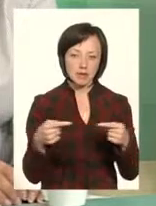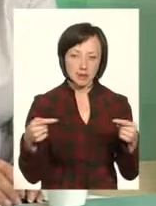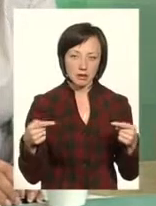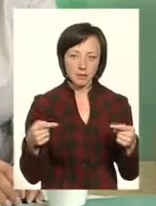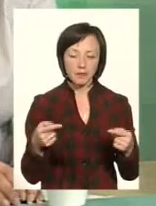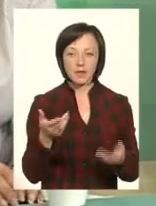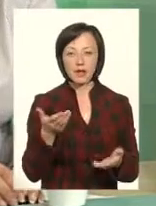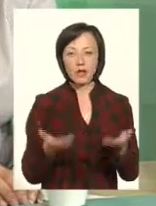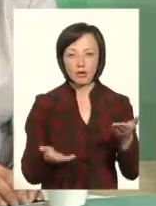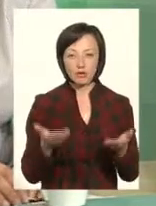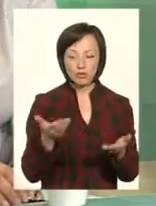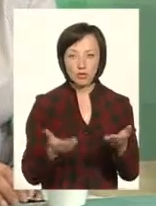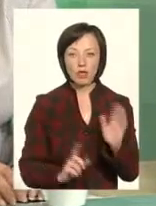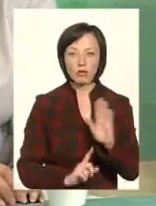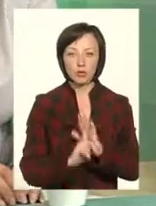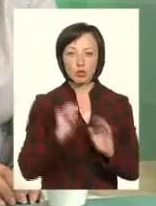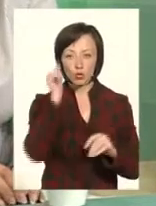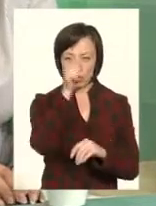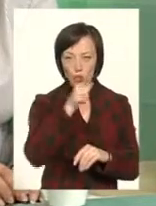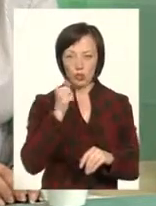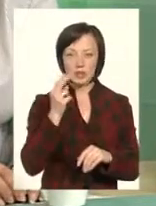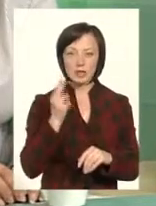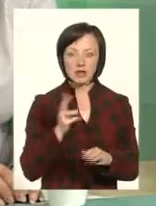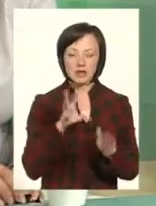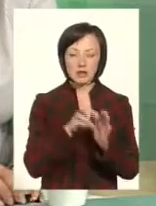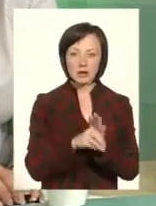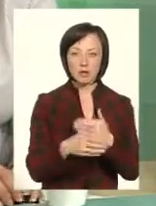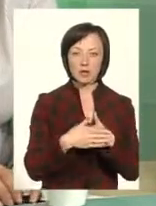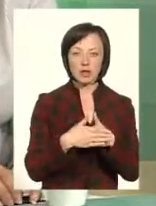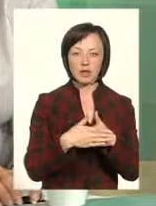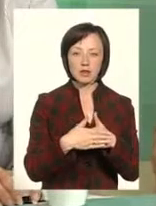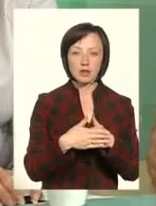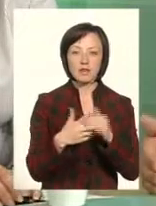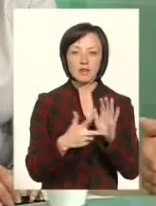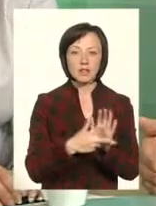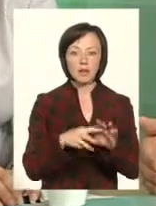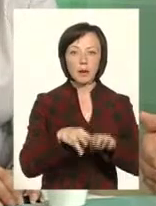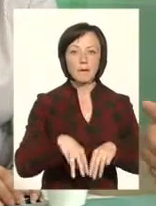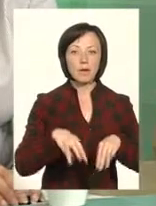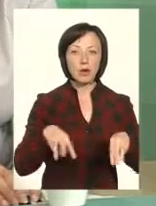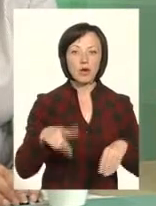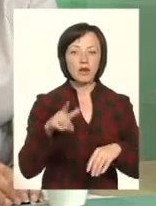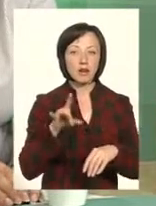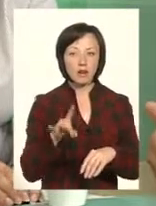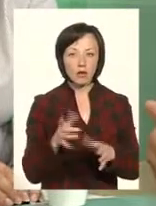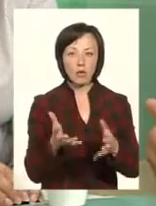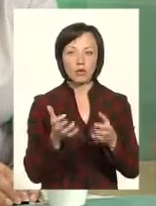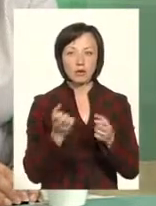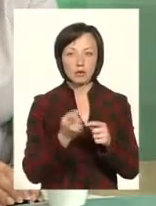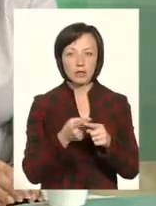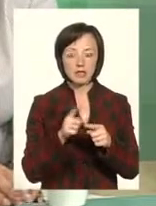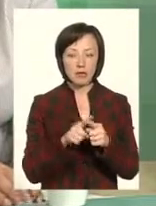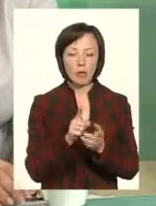якщо на початку року цифру закладали десь близько 8 мільйонів гривень отримати з